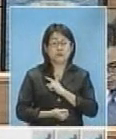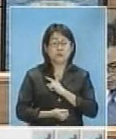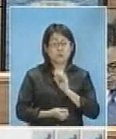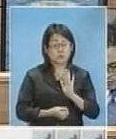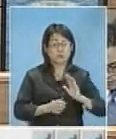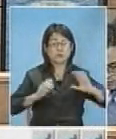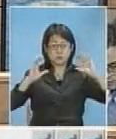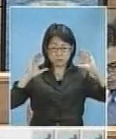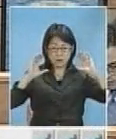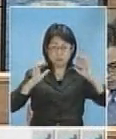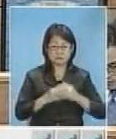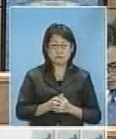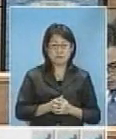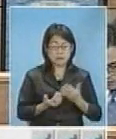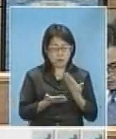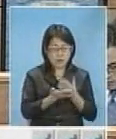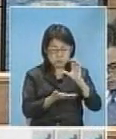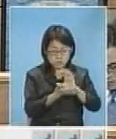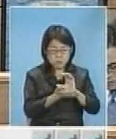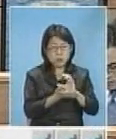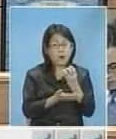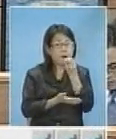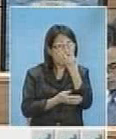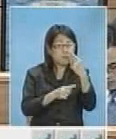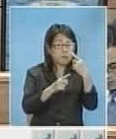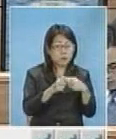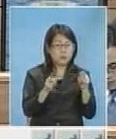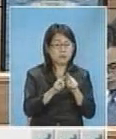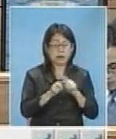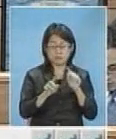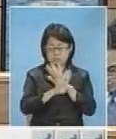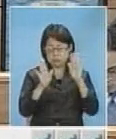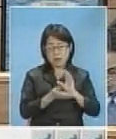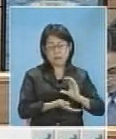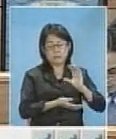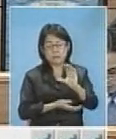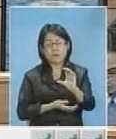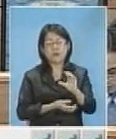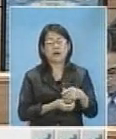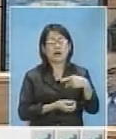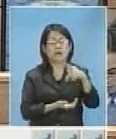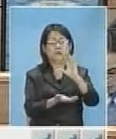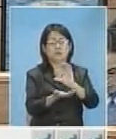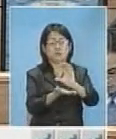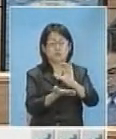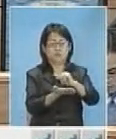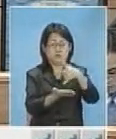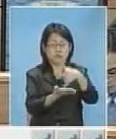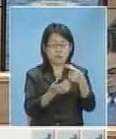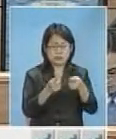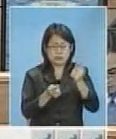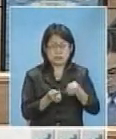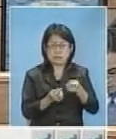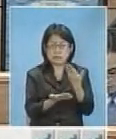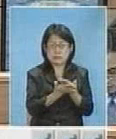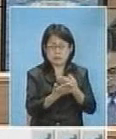การดูแลทั้งเงินต้นและดอกเบี้ยให้กับกองทุนฟื้นฟูทั้งที่กองทุนฟื้นฟูไม่มีทรัพย์สินเพียงพอที่จะรับภาระหนี้